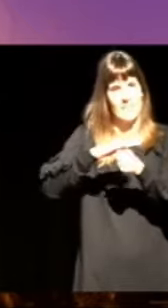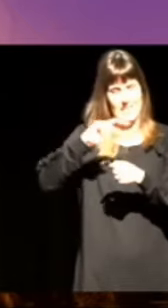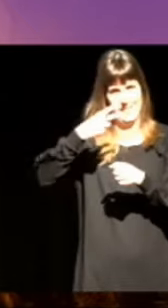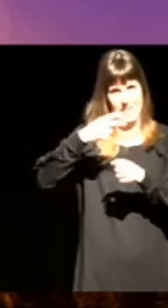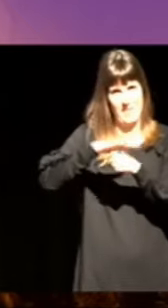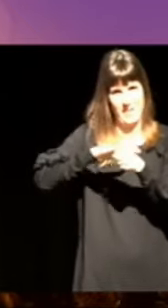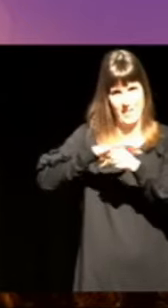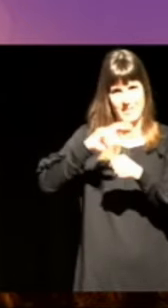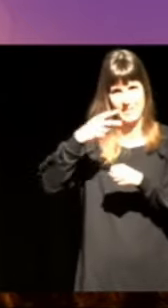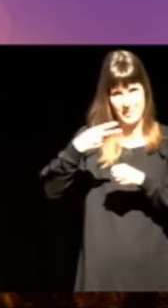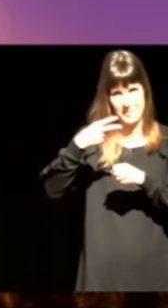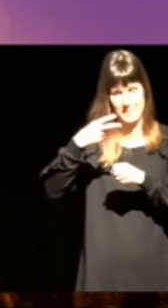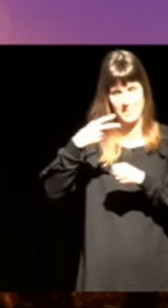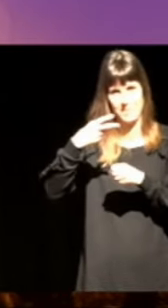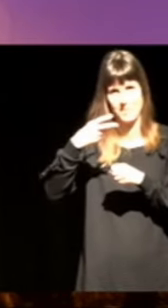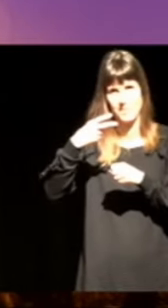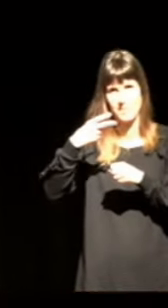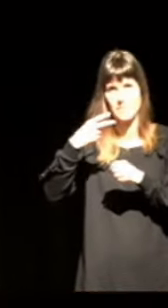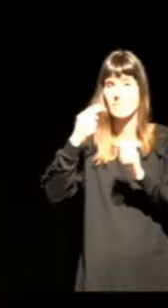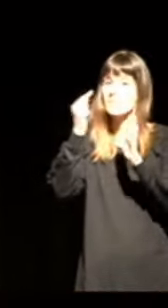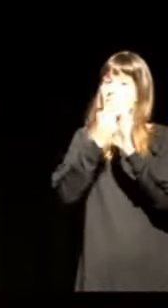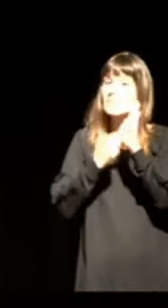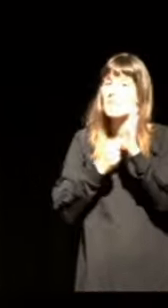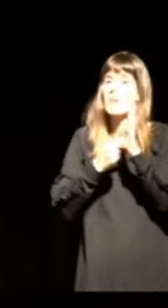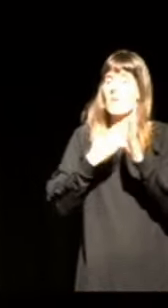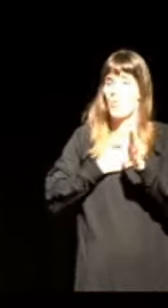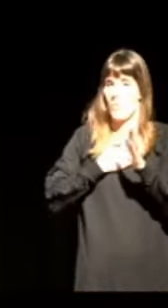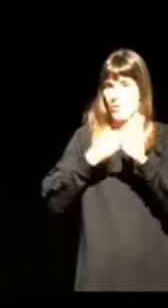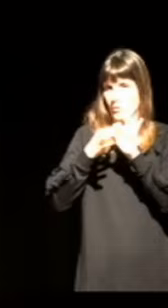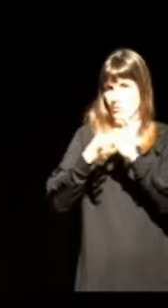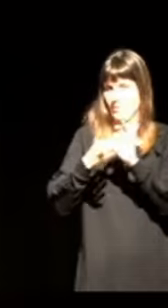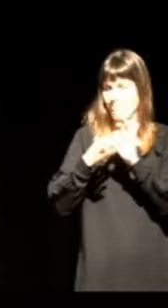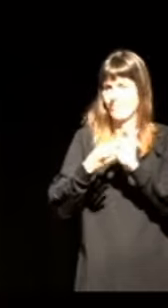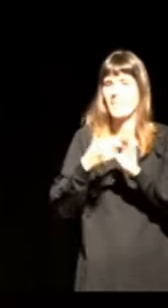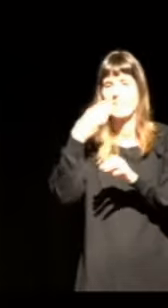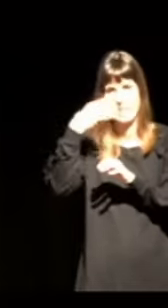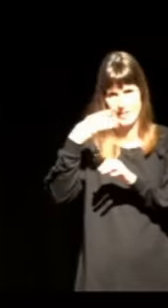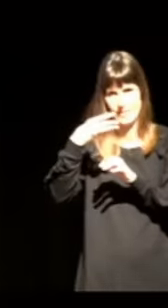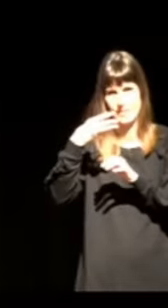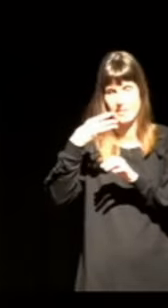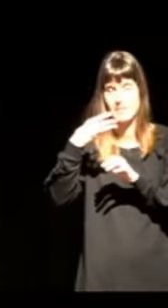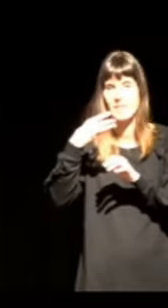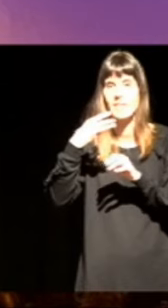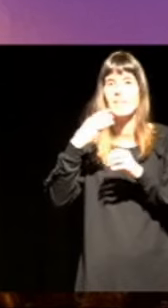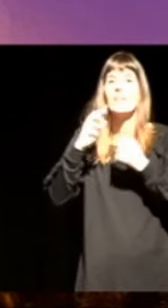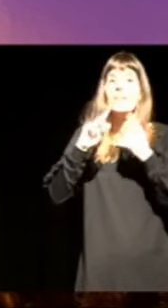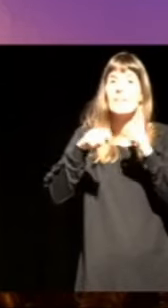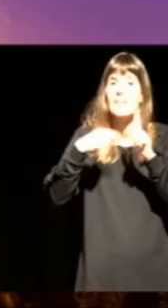bigarren dimentsioa. Honek ditu hiru irizpide propio, horretan agertzen direna, eta